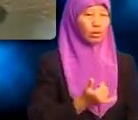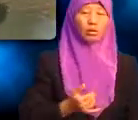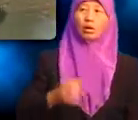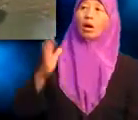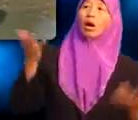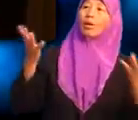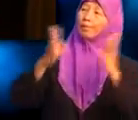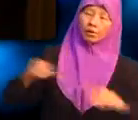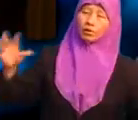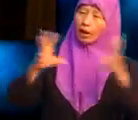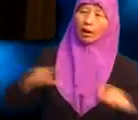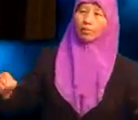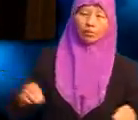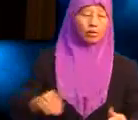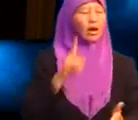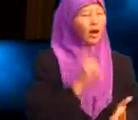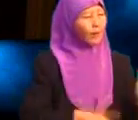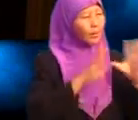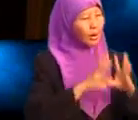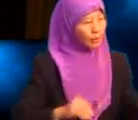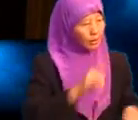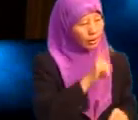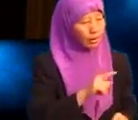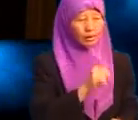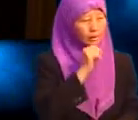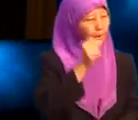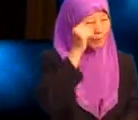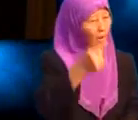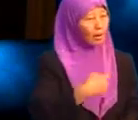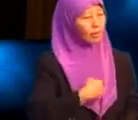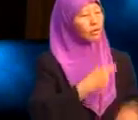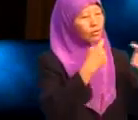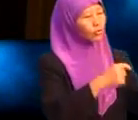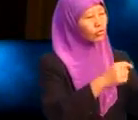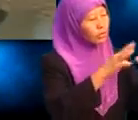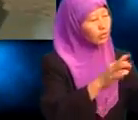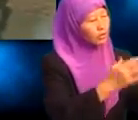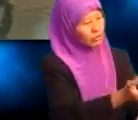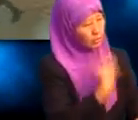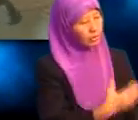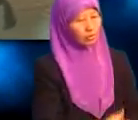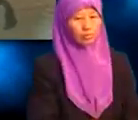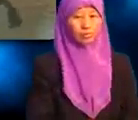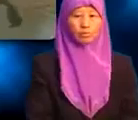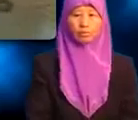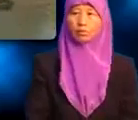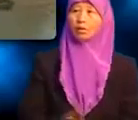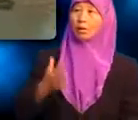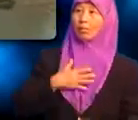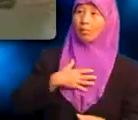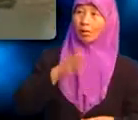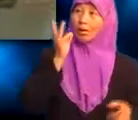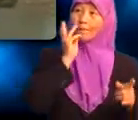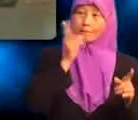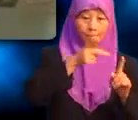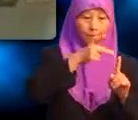Habis Tok. Habis. Apa yang dah habisnya? Tak fahamlah aku. Cuba kamu cakap elok-elok. Hasil padi saya,